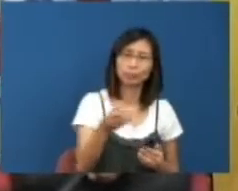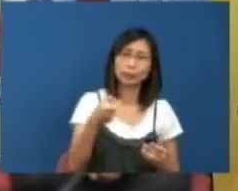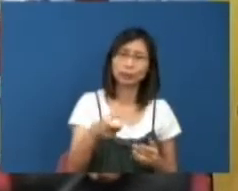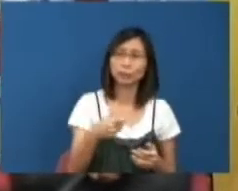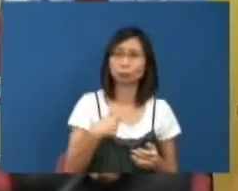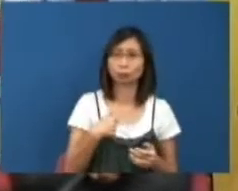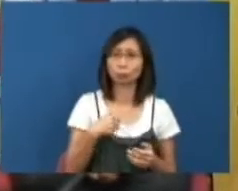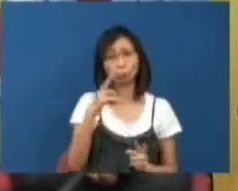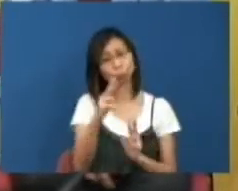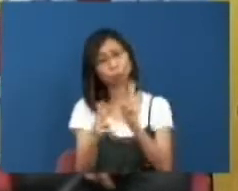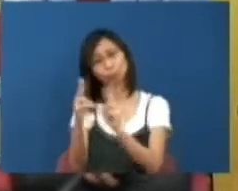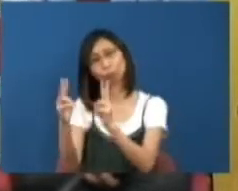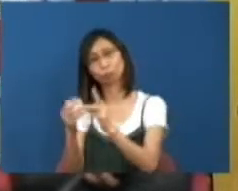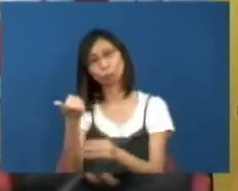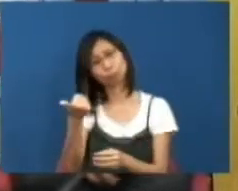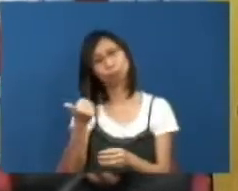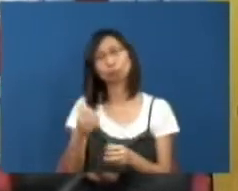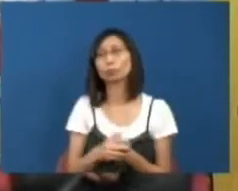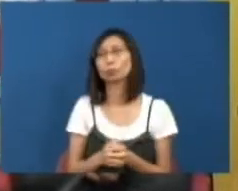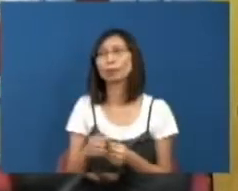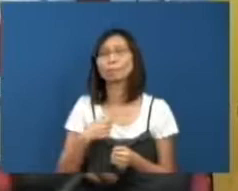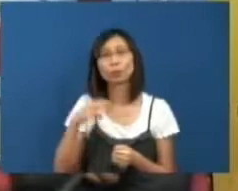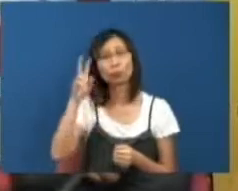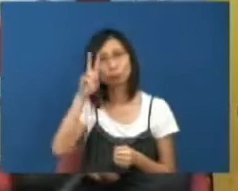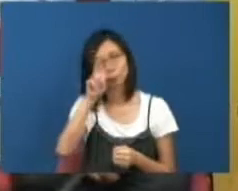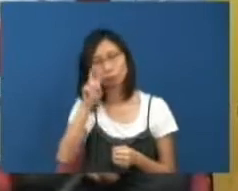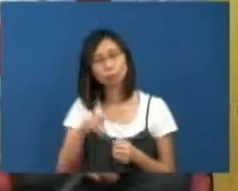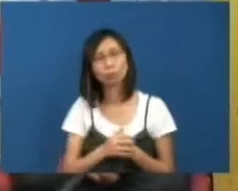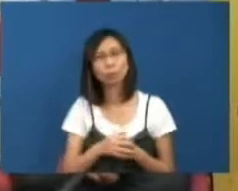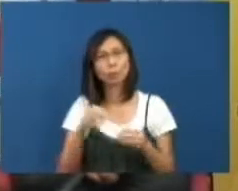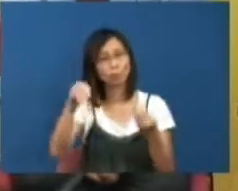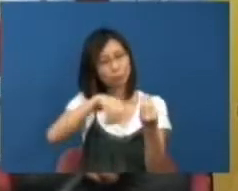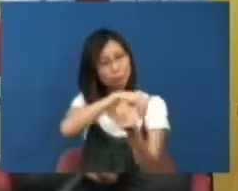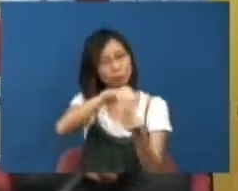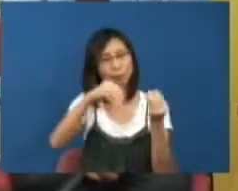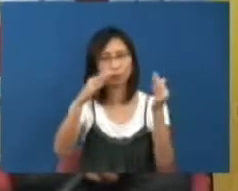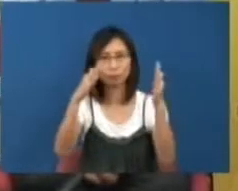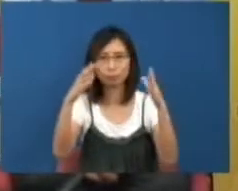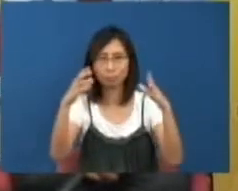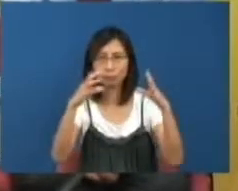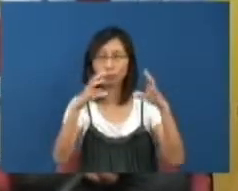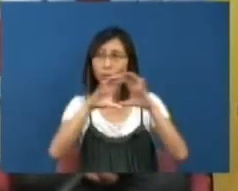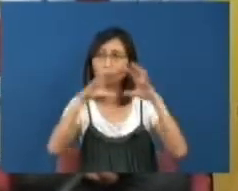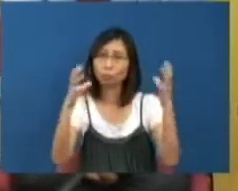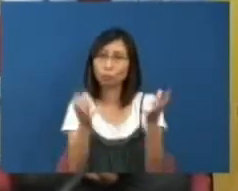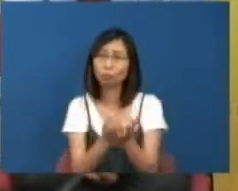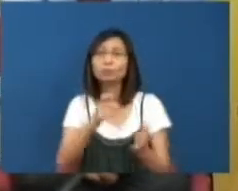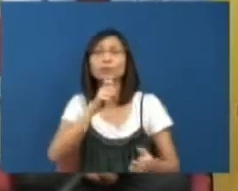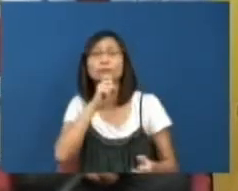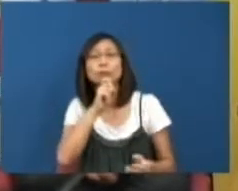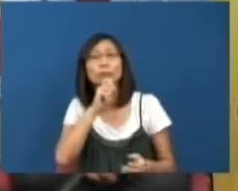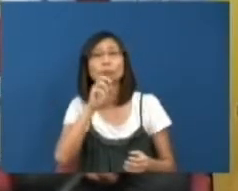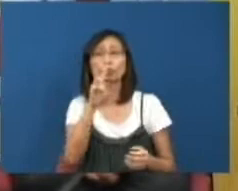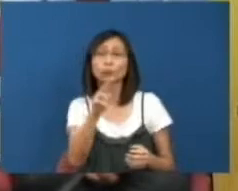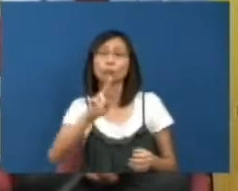阿毛職先，我就睇到咧，佢政策局啦嚇，即係環境局咧，佢係有做啲 green roofing 嘅，即係綠化天台。不